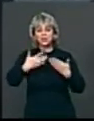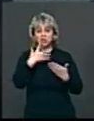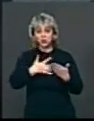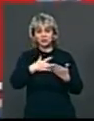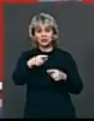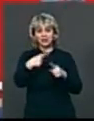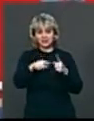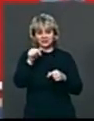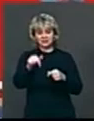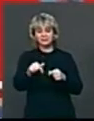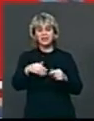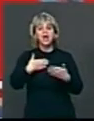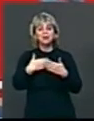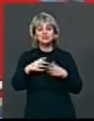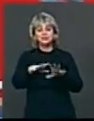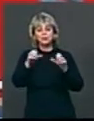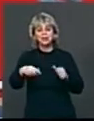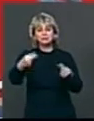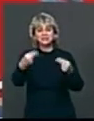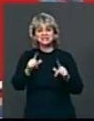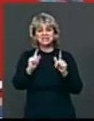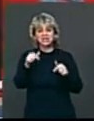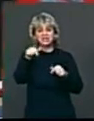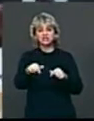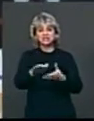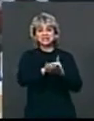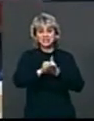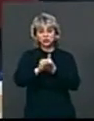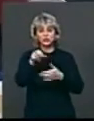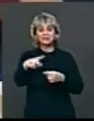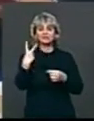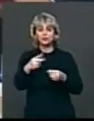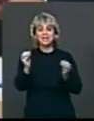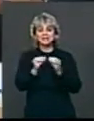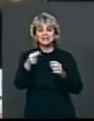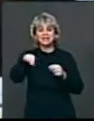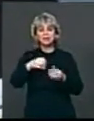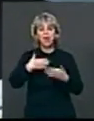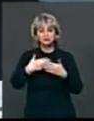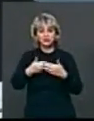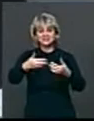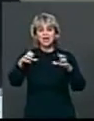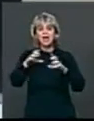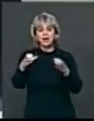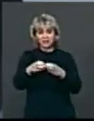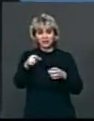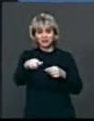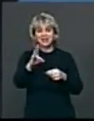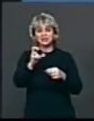России. Общественная палата подписала соглашение о сотрудничестве с двумя десятками общественных объединений и НКО.